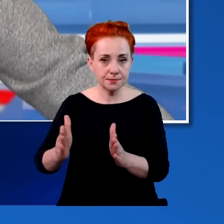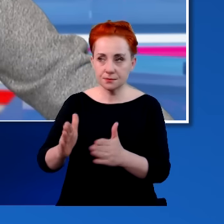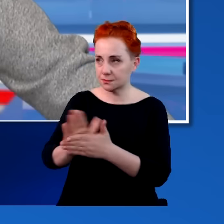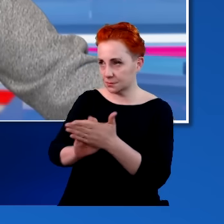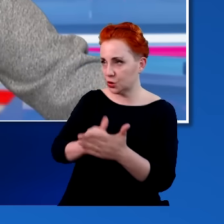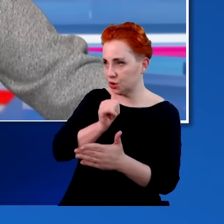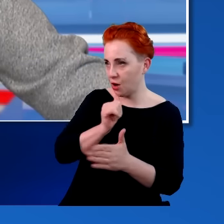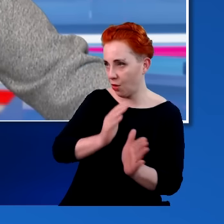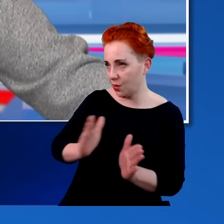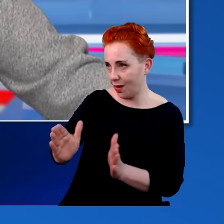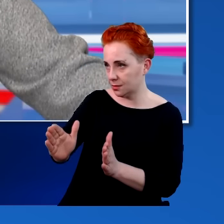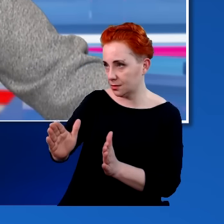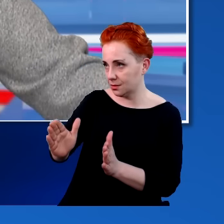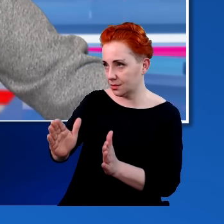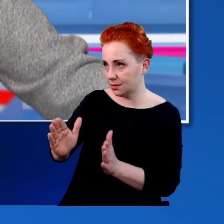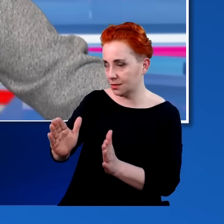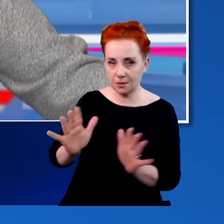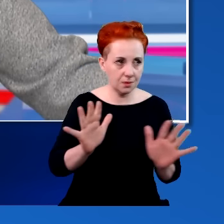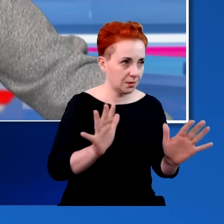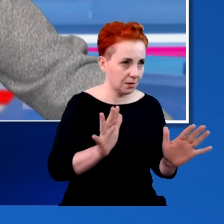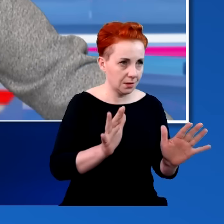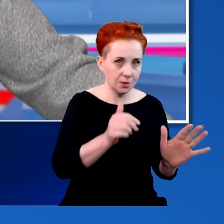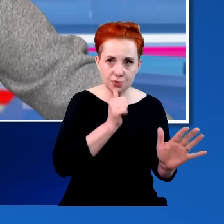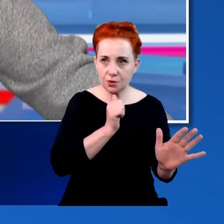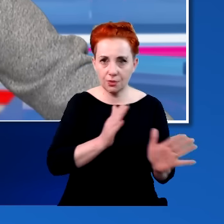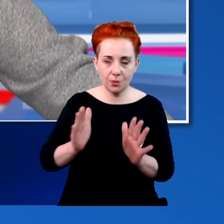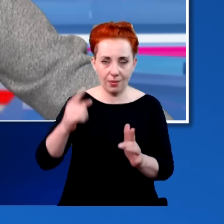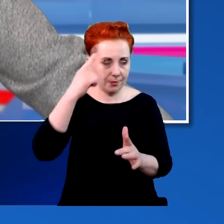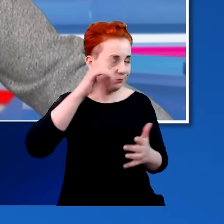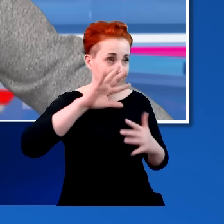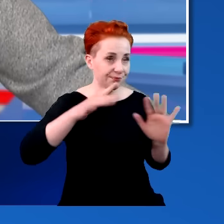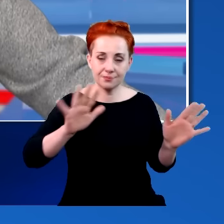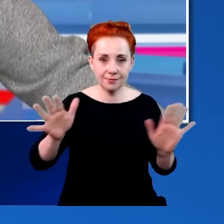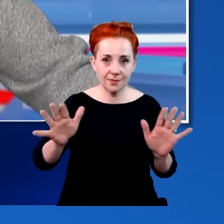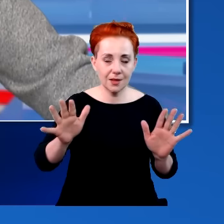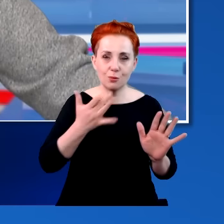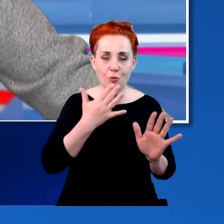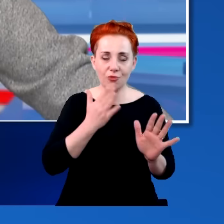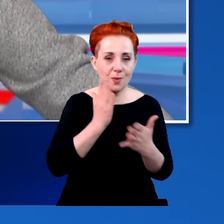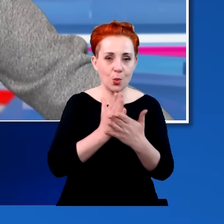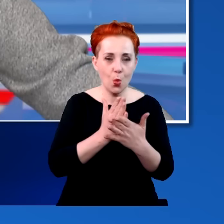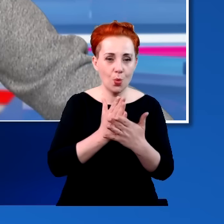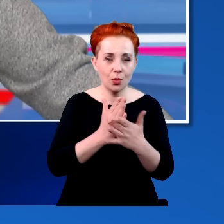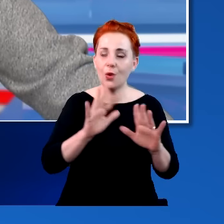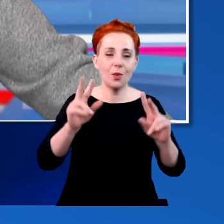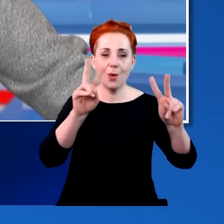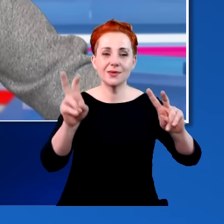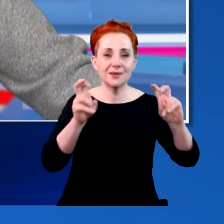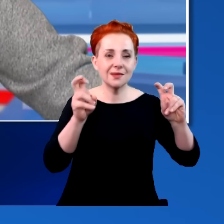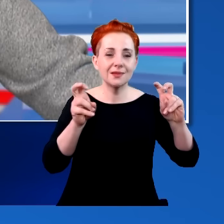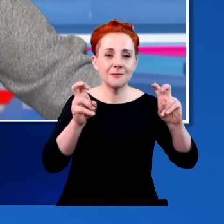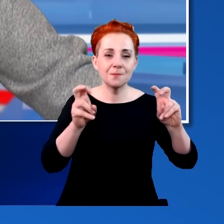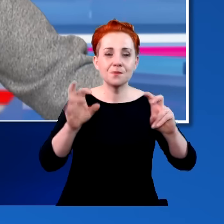wprost. Zielony się posłowie, wszystko plącze. Polski, tak, bo już mówię, bo tutaj cytat już mam